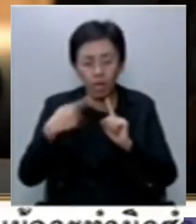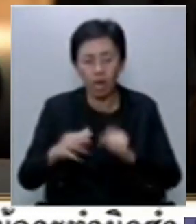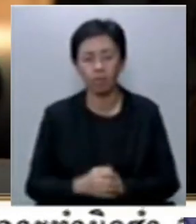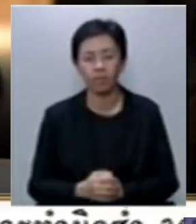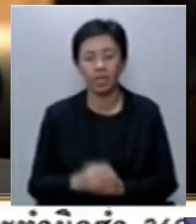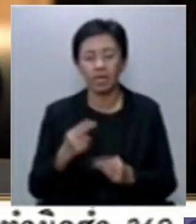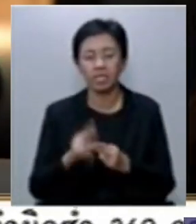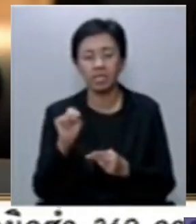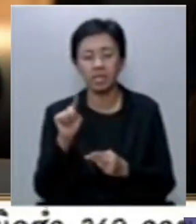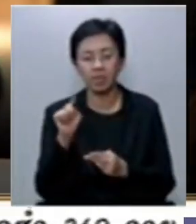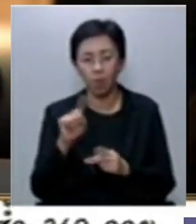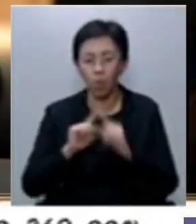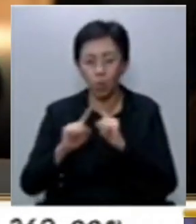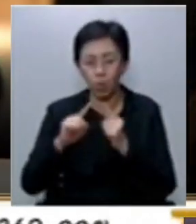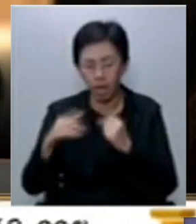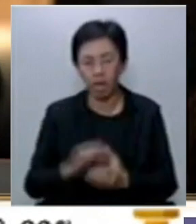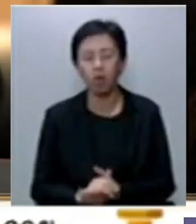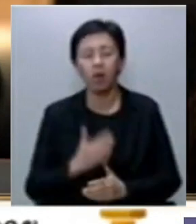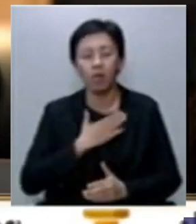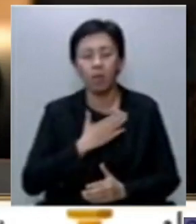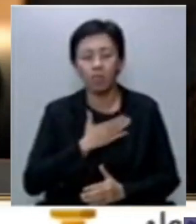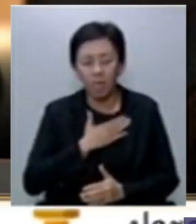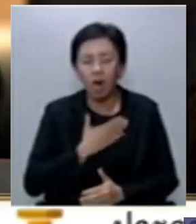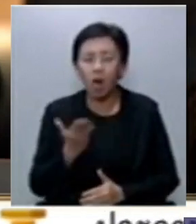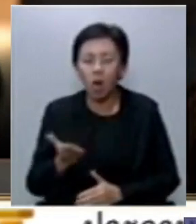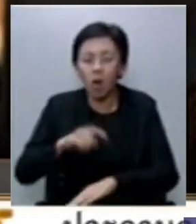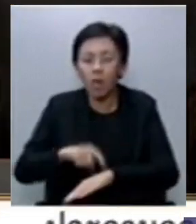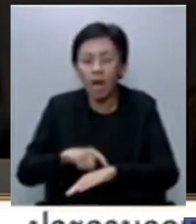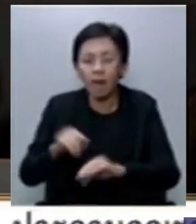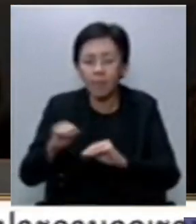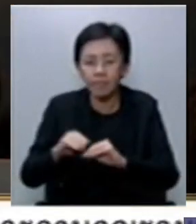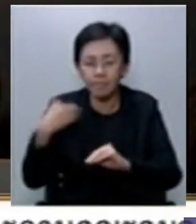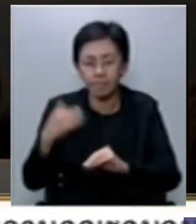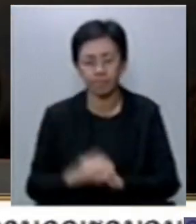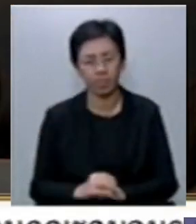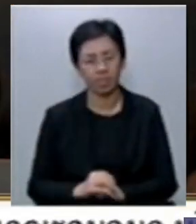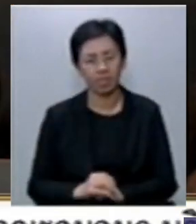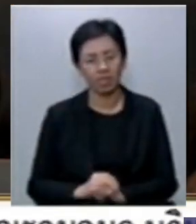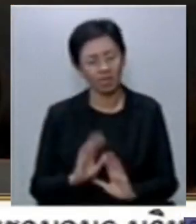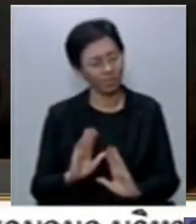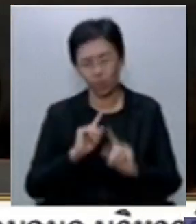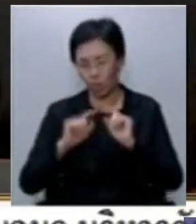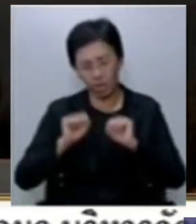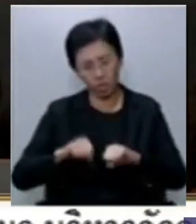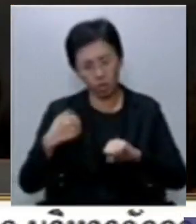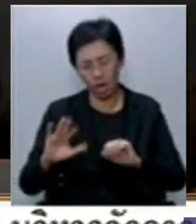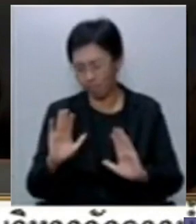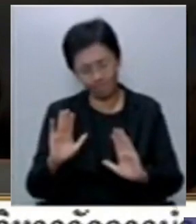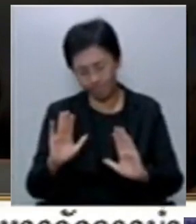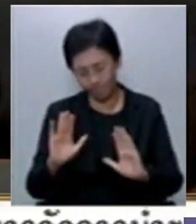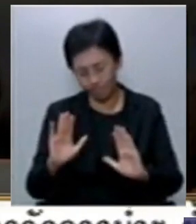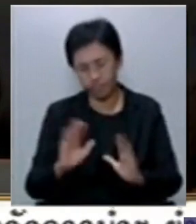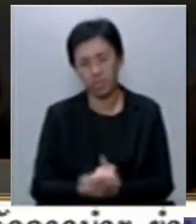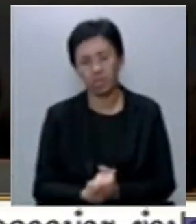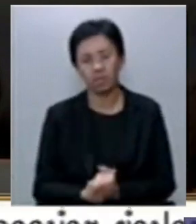คุณณัฐพงษ์เรืองปัญญาวุฒิได้ขอโอกาสขอเวลาจากคุณณัฐพงษ์มาครับ อย่าให้ปิดข้อตกลงเลยครับไม่ง ั้ นเหมือนเอาเป